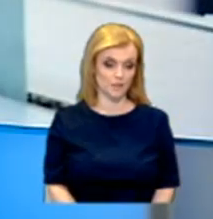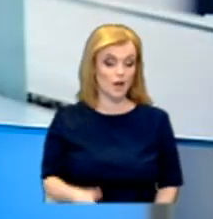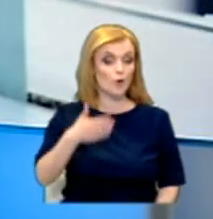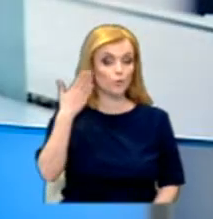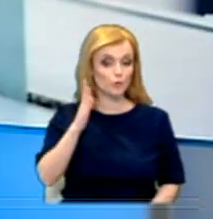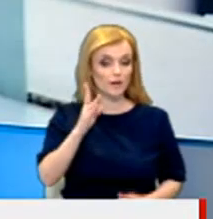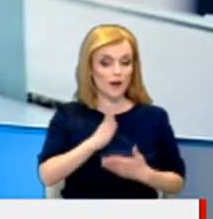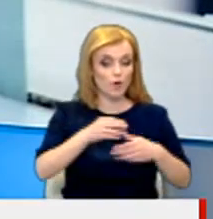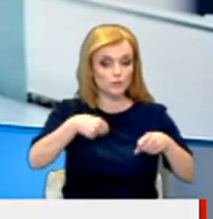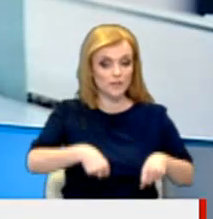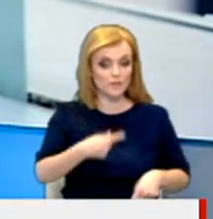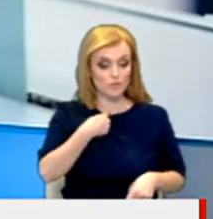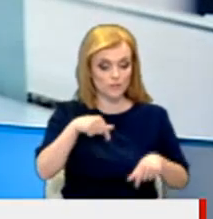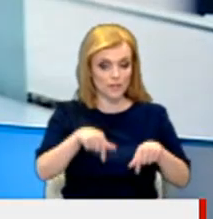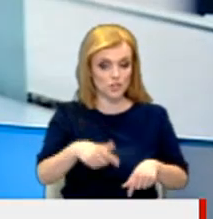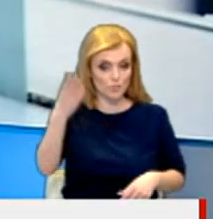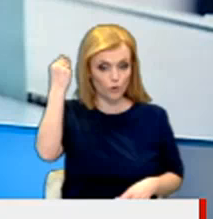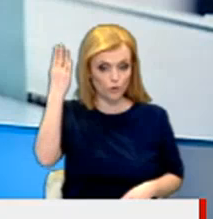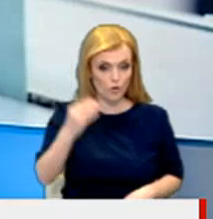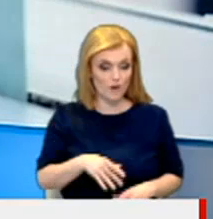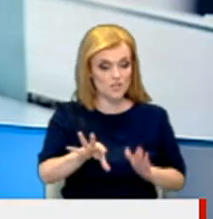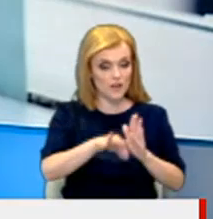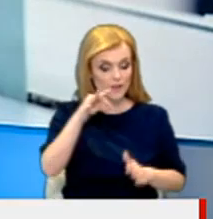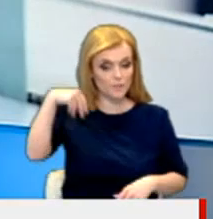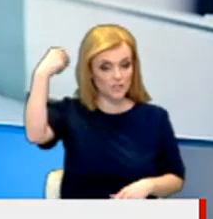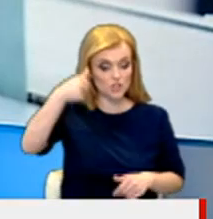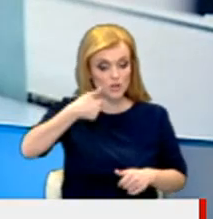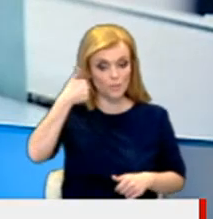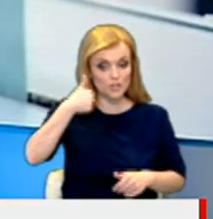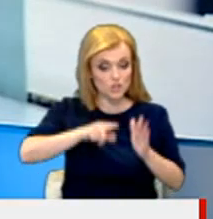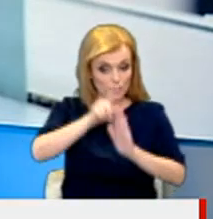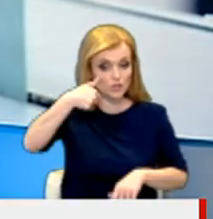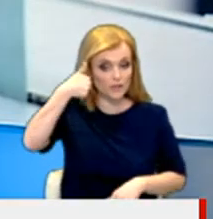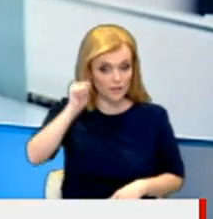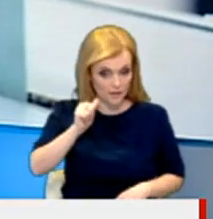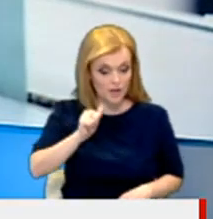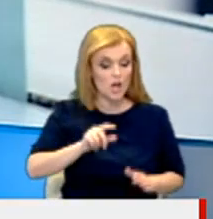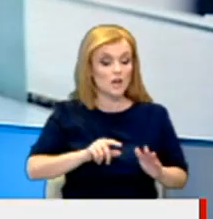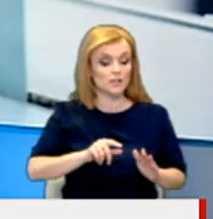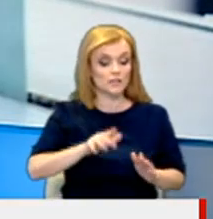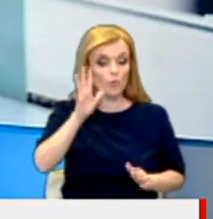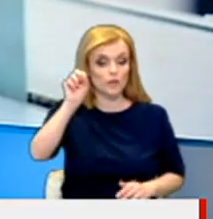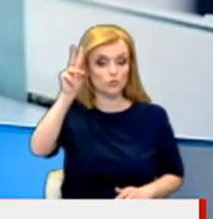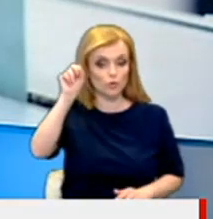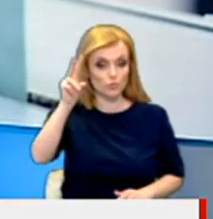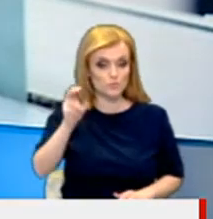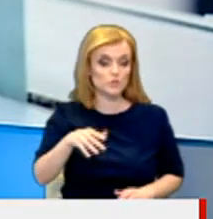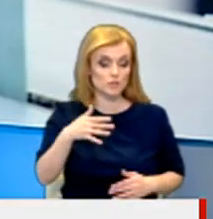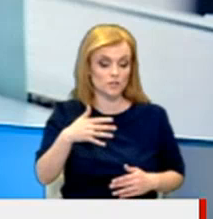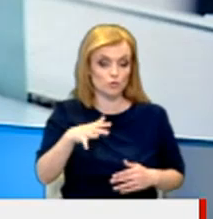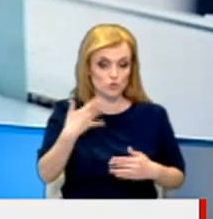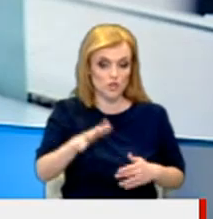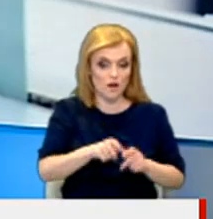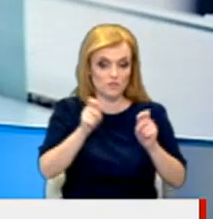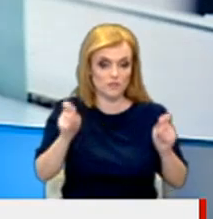Românii cu drept de vot din Republica Moldova și aleg președintele. Începând de ieri, de la ora 12, alegătorii au venit la cele 37 de secții